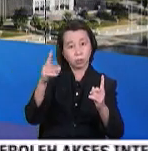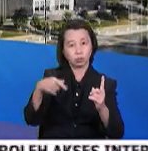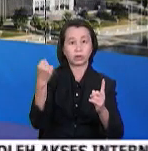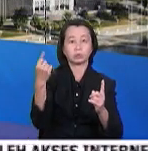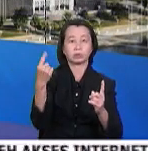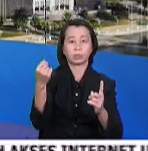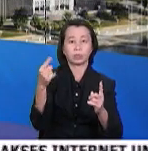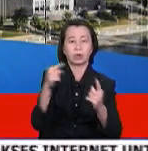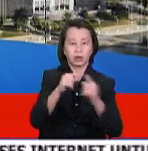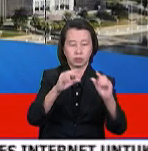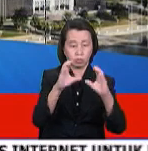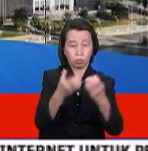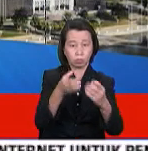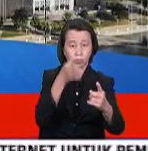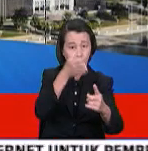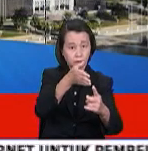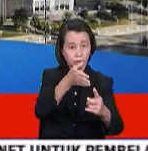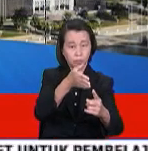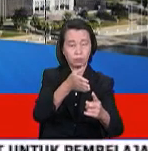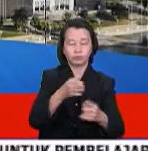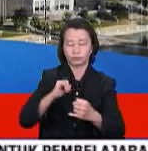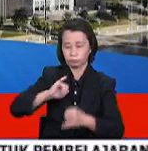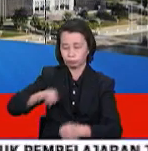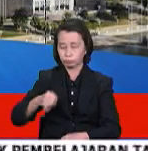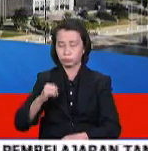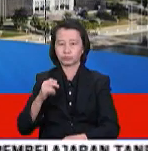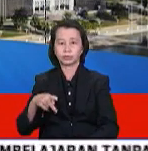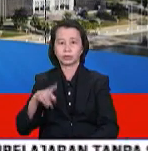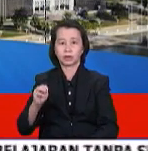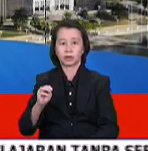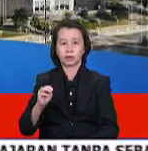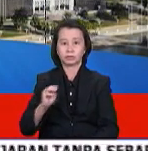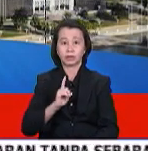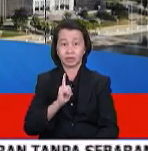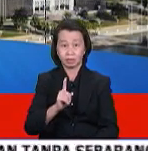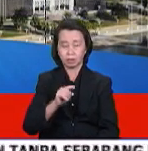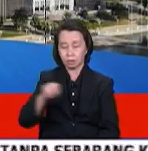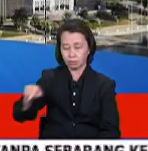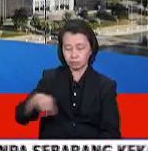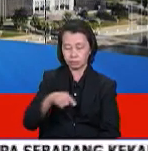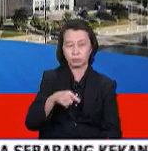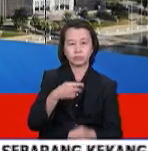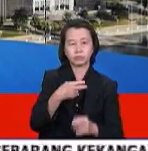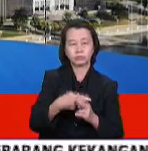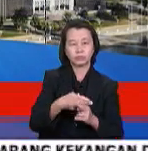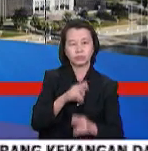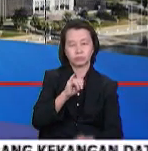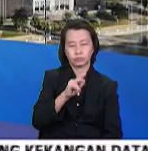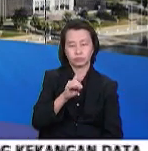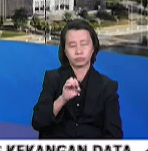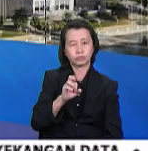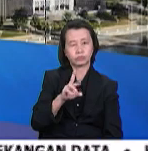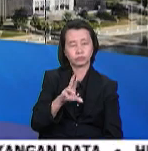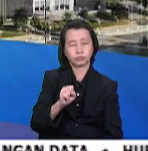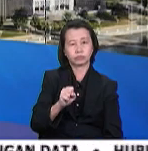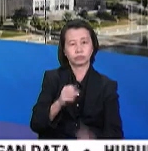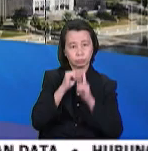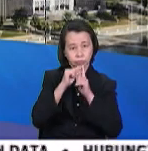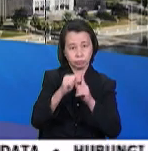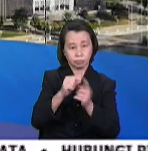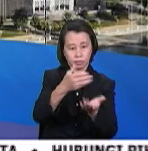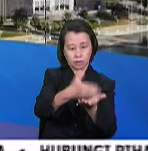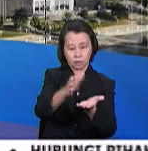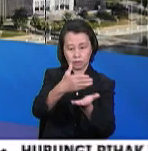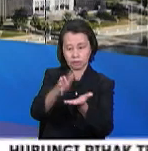November lalu kepada kelompok sasar. Menteri di Jabatan Perdana Menteri Hal Ehwal Agama Idris Ahmad menerusi satu kenyataan memaklumkan